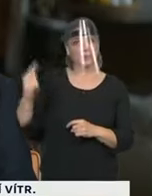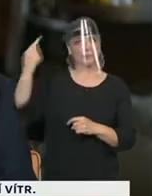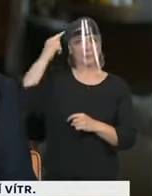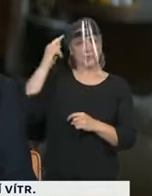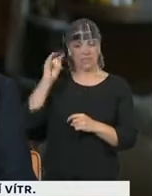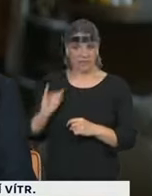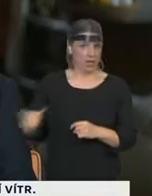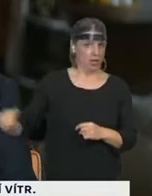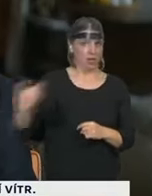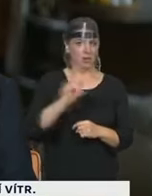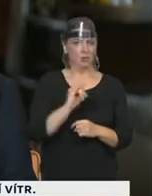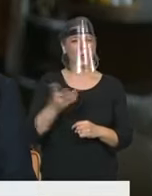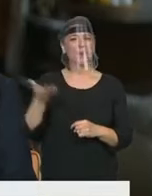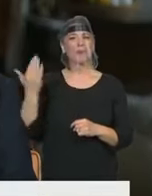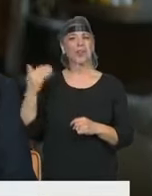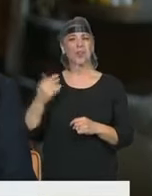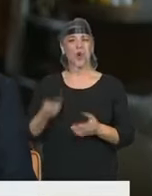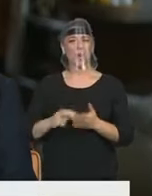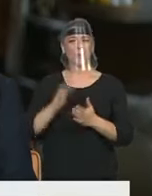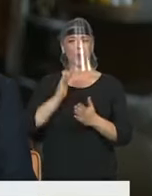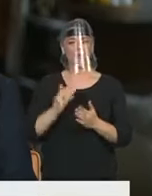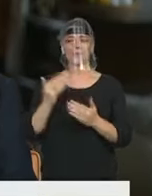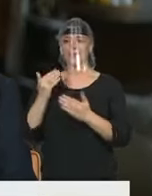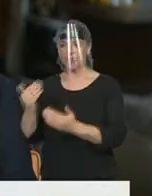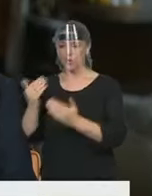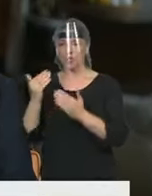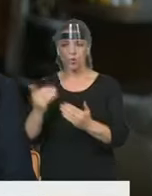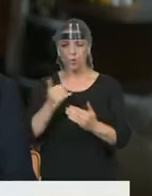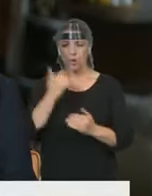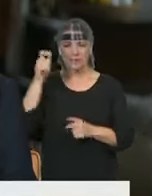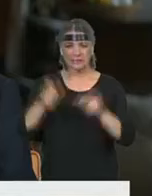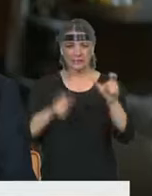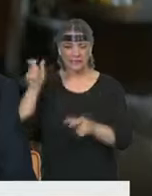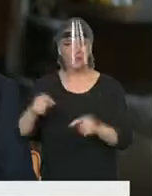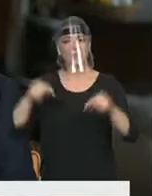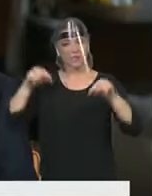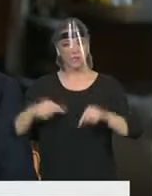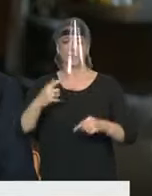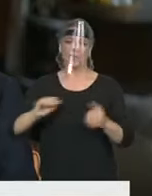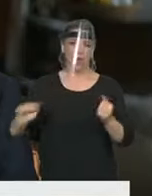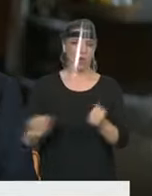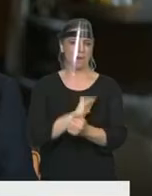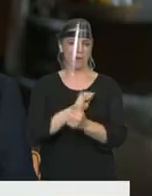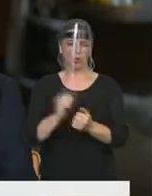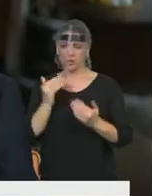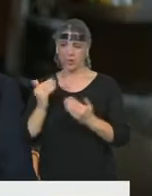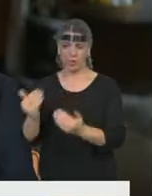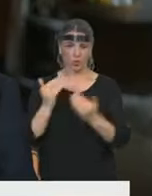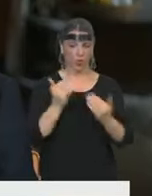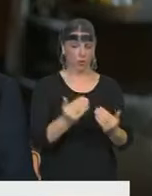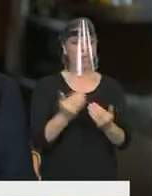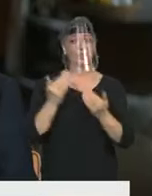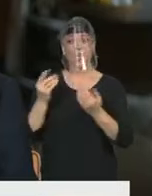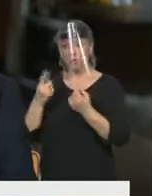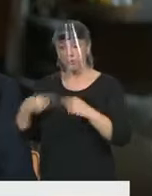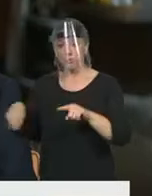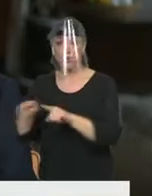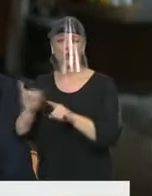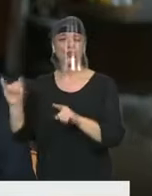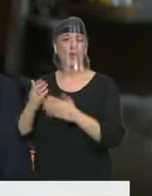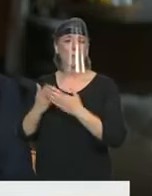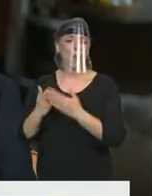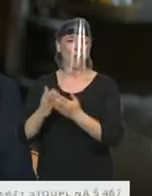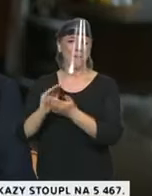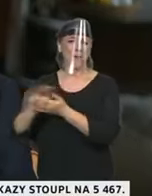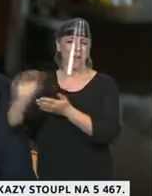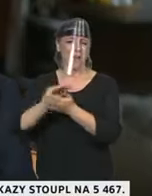jsem děkoval spoustě lidí a teď chci své poděkování zopakovat. Děkuji všem, kteří pomáhají, všem, kteří